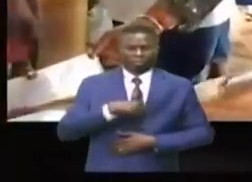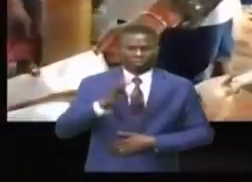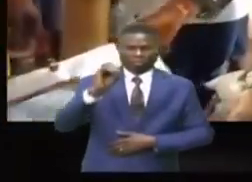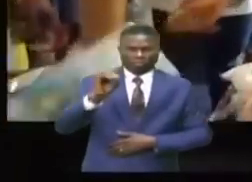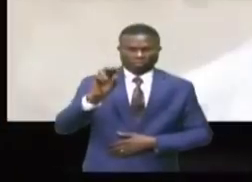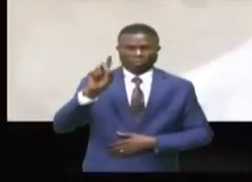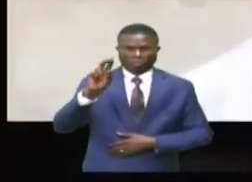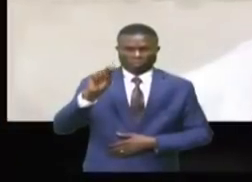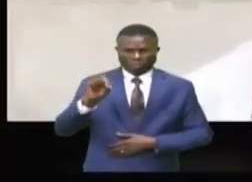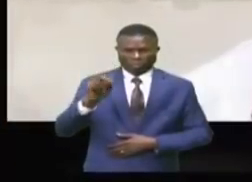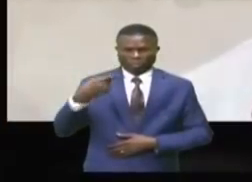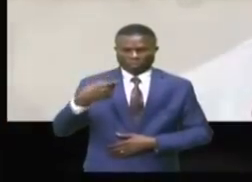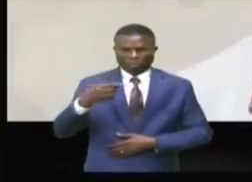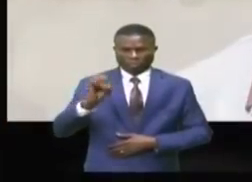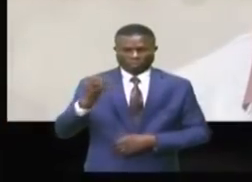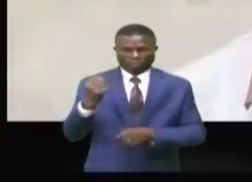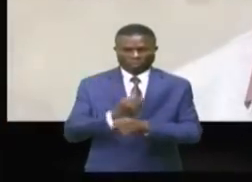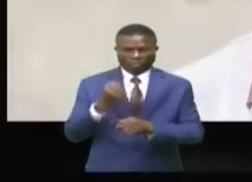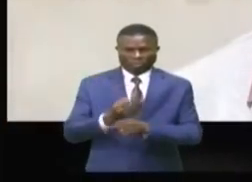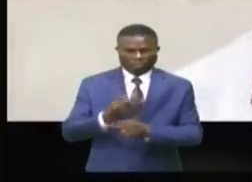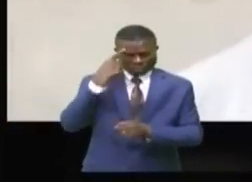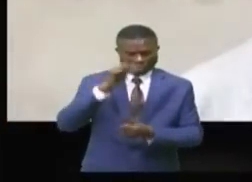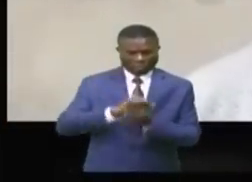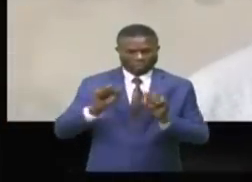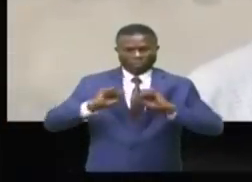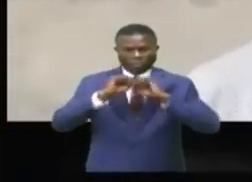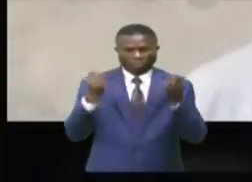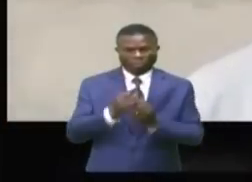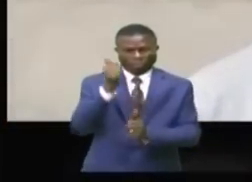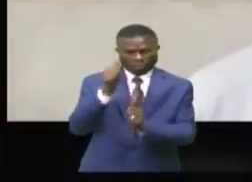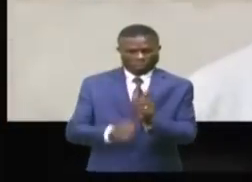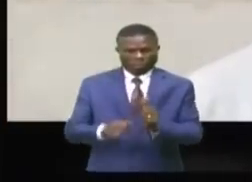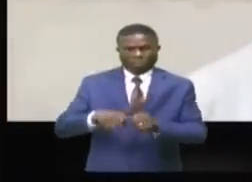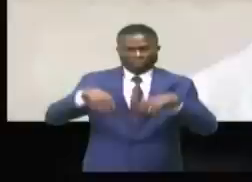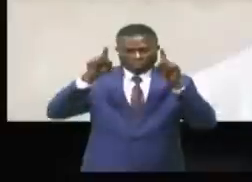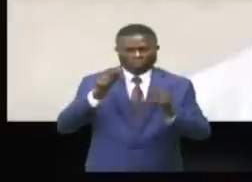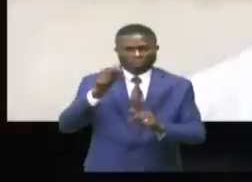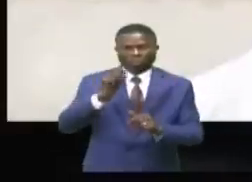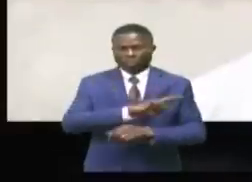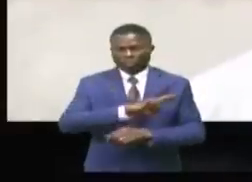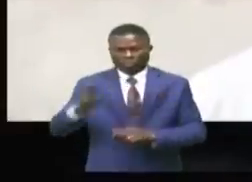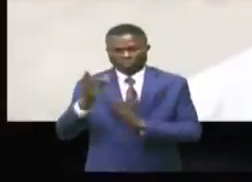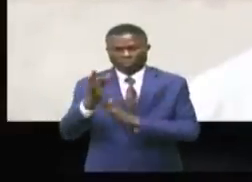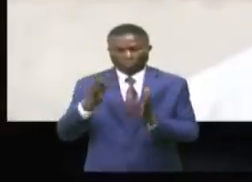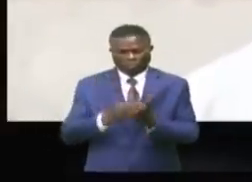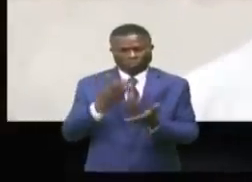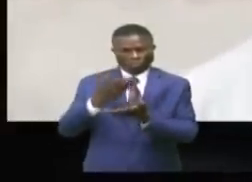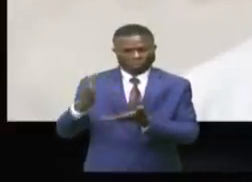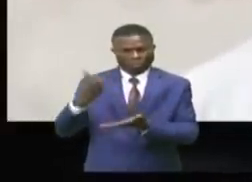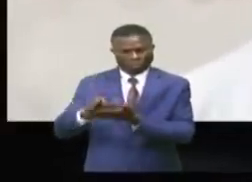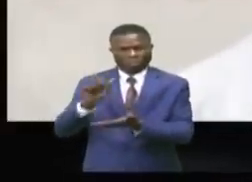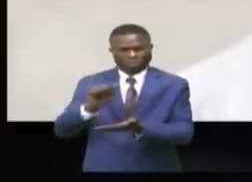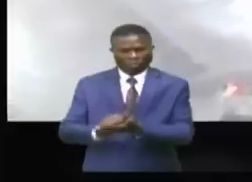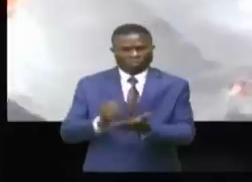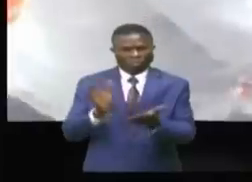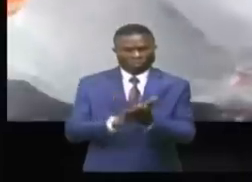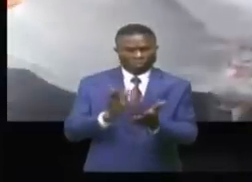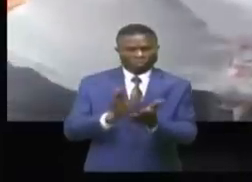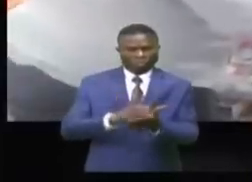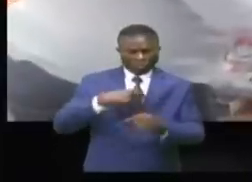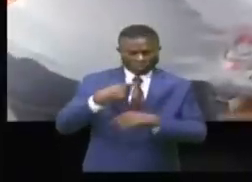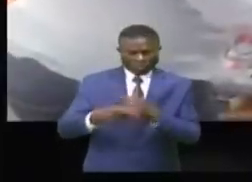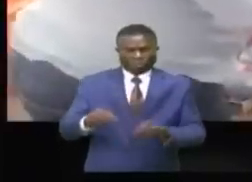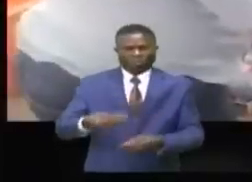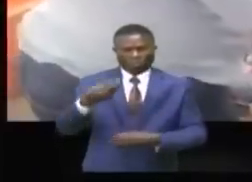est dans le cadre social et chaque année depuis 2018, nous le faisons chaque année à la rentrée scolaire, même aussi